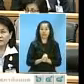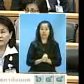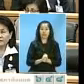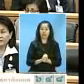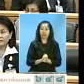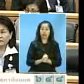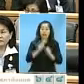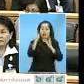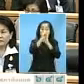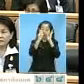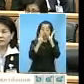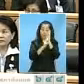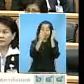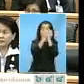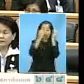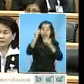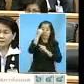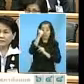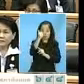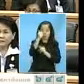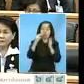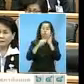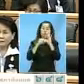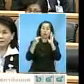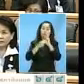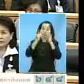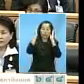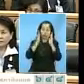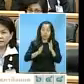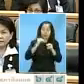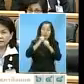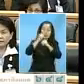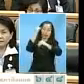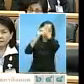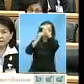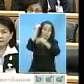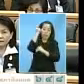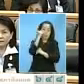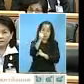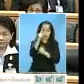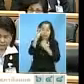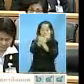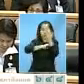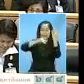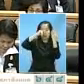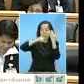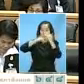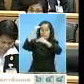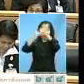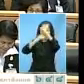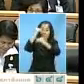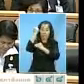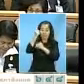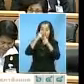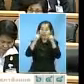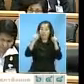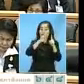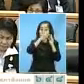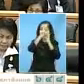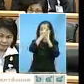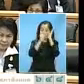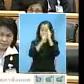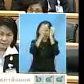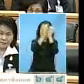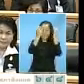กฎหมายรัฐธรรมนูญที่ดีก็จะนำพาชาติบ้านเมืองของเราไปสู่ความเจริญรุ่งเรืองหากว่าเราผิดพลาดไปสร้างรัฐธรรมนูญที่